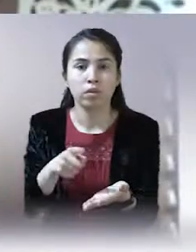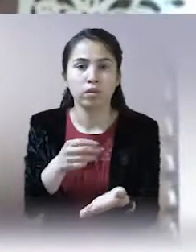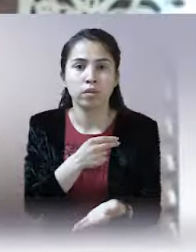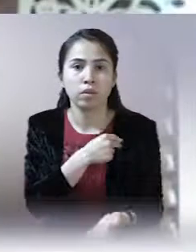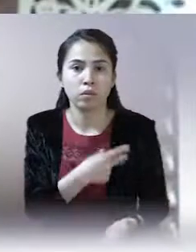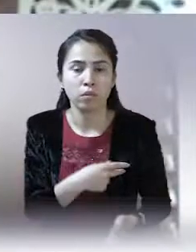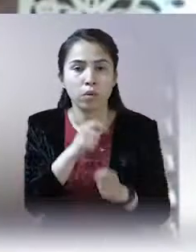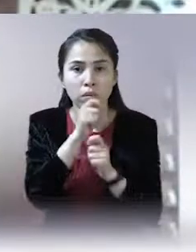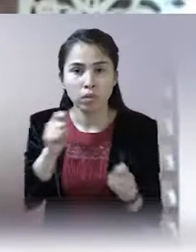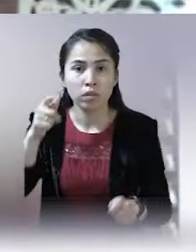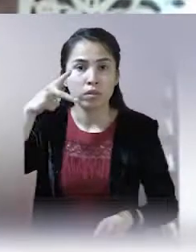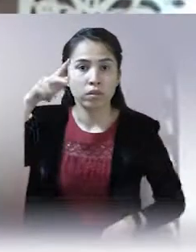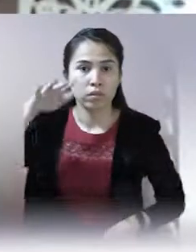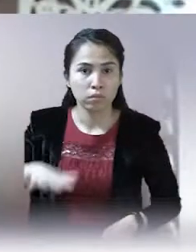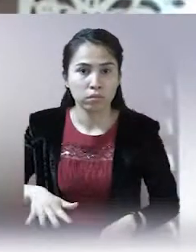авлия